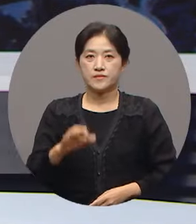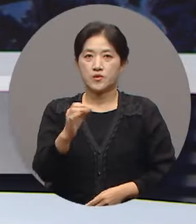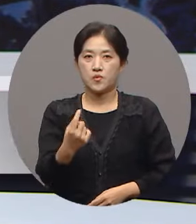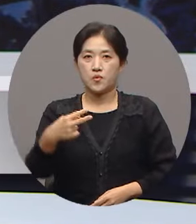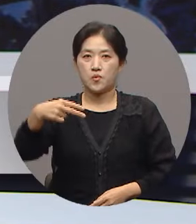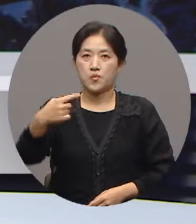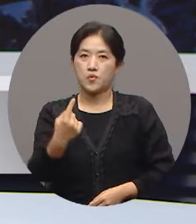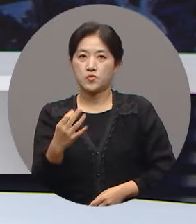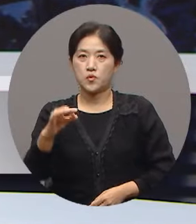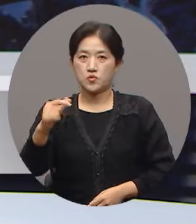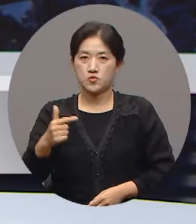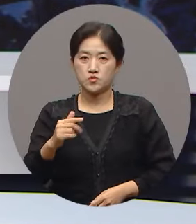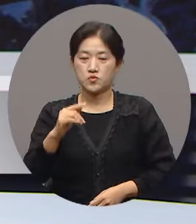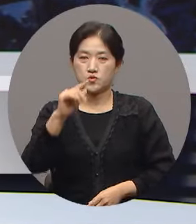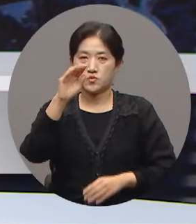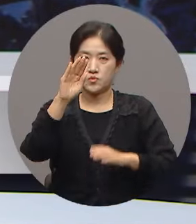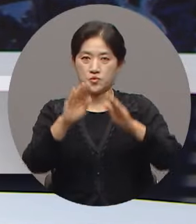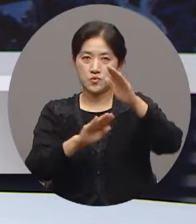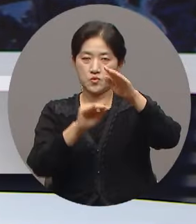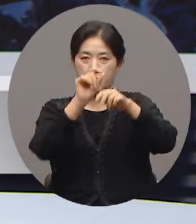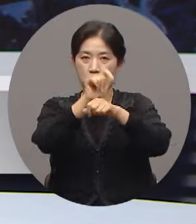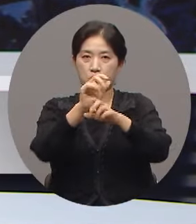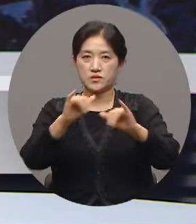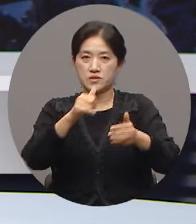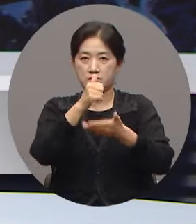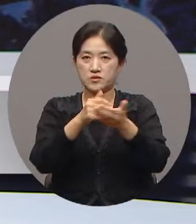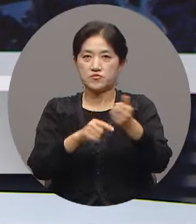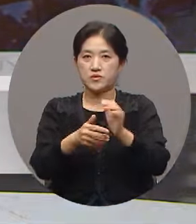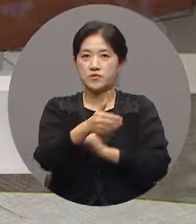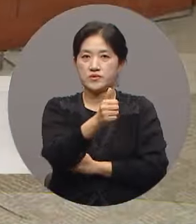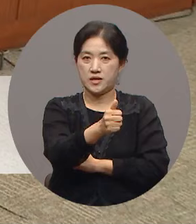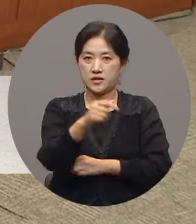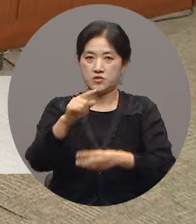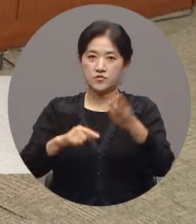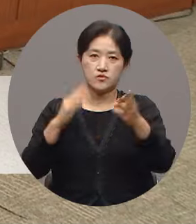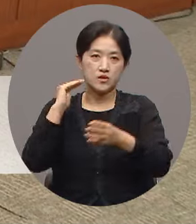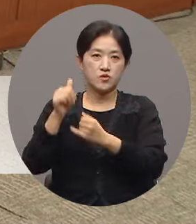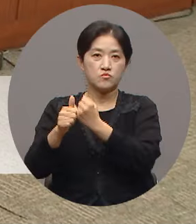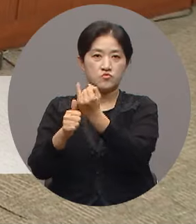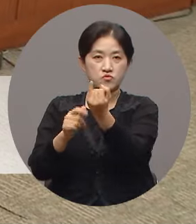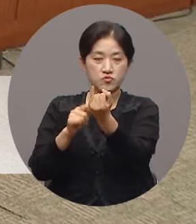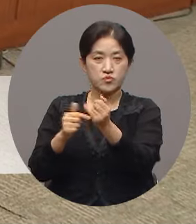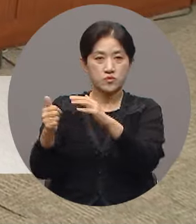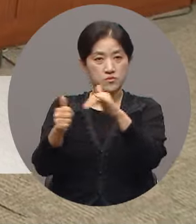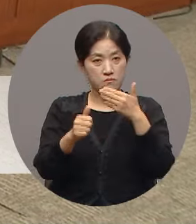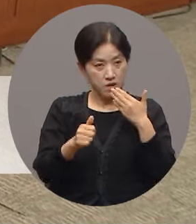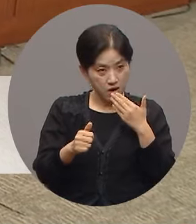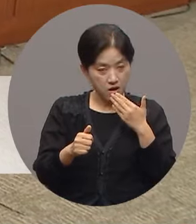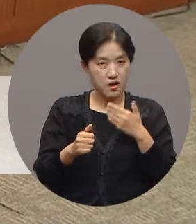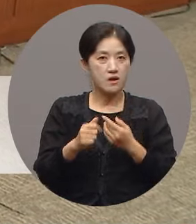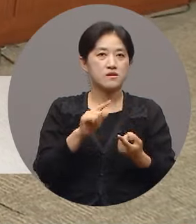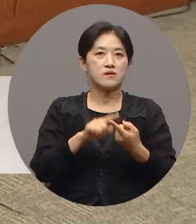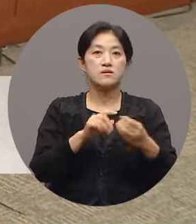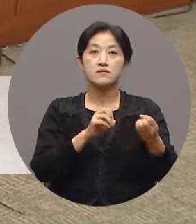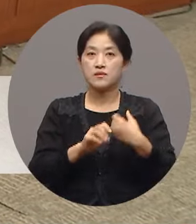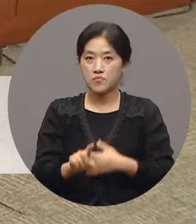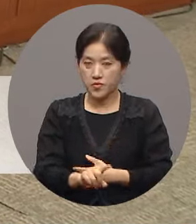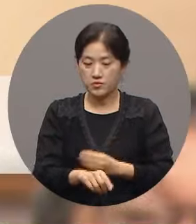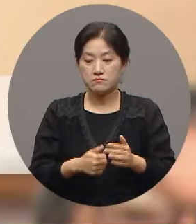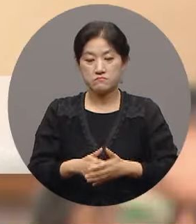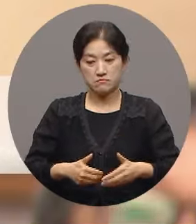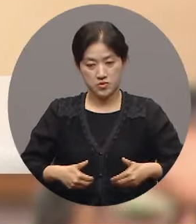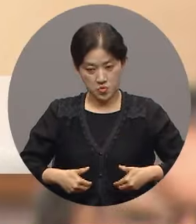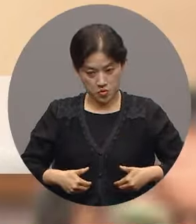오동훈 고위공직자 범죄 수사 처장이 윤성일 대통령의 부인 김건희 여사 소환 가능성에 대해